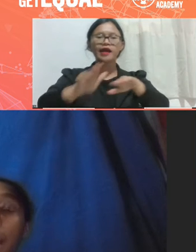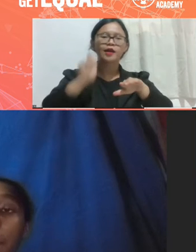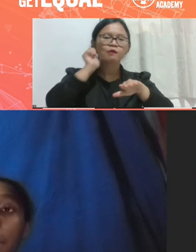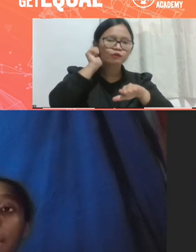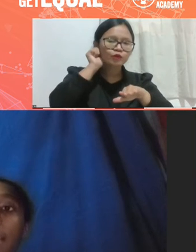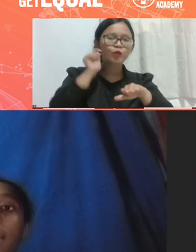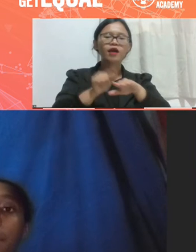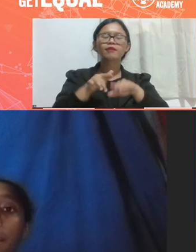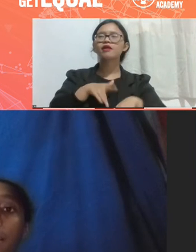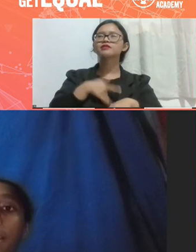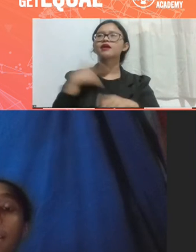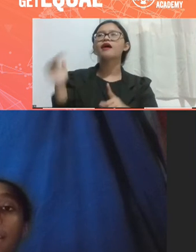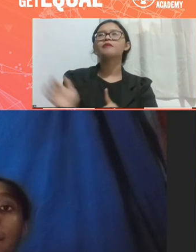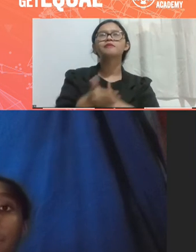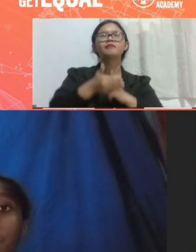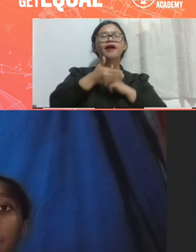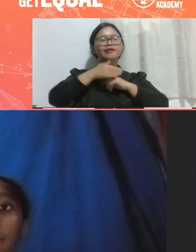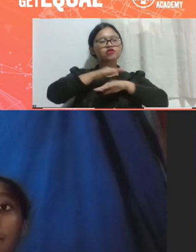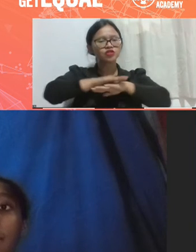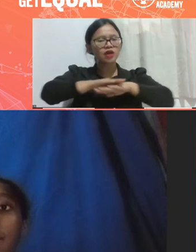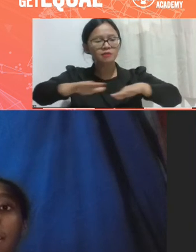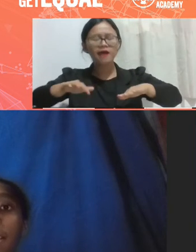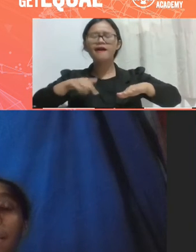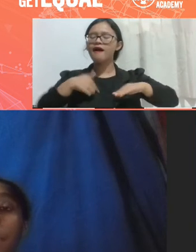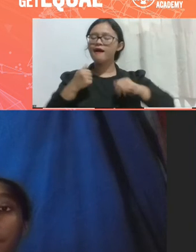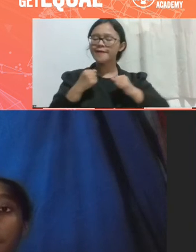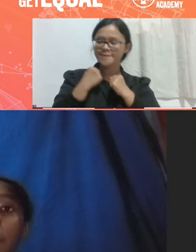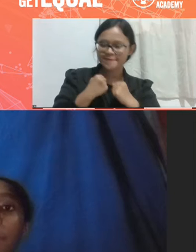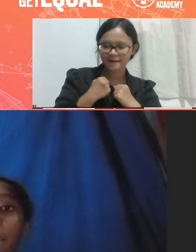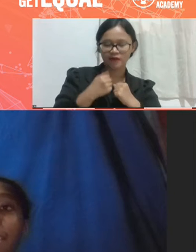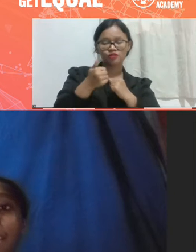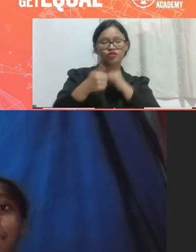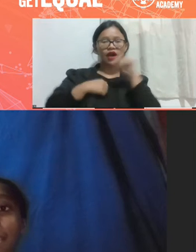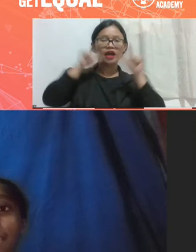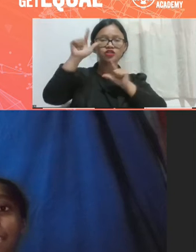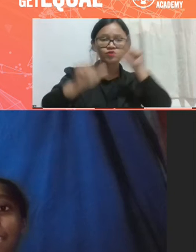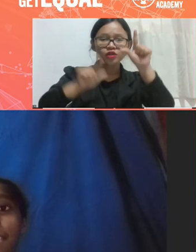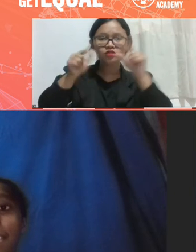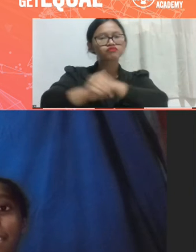merasa aman dan nyaman, serta terlindungi, dan bebas berekspresi.